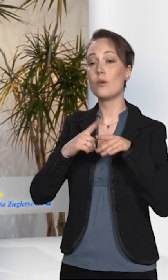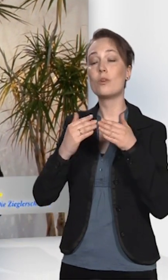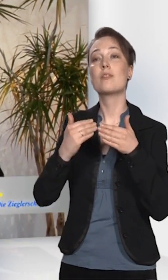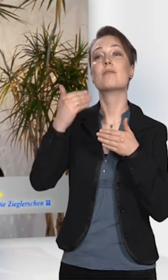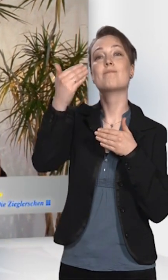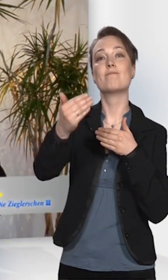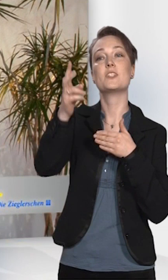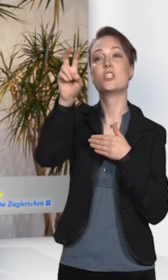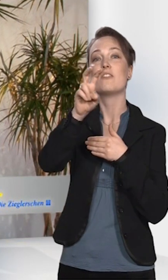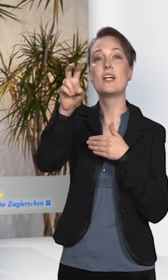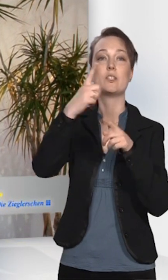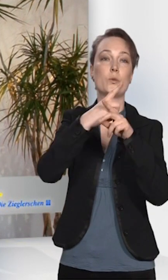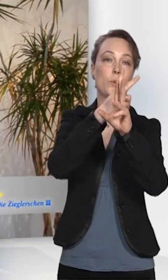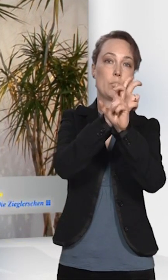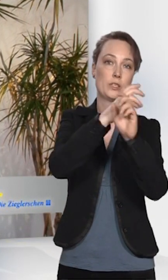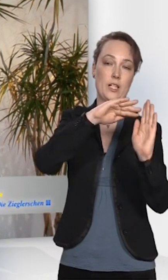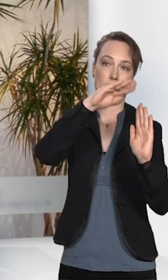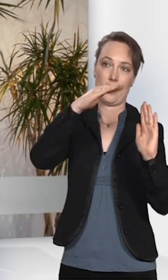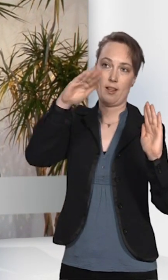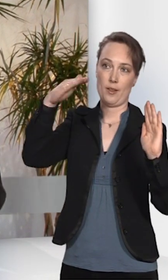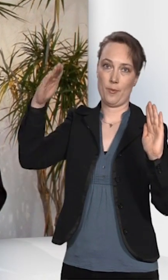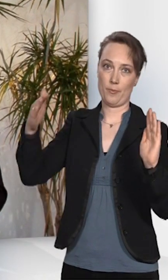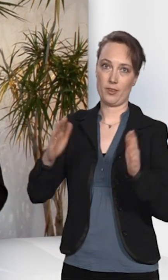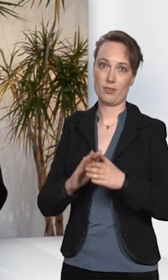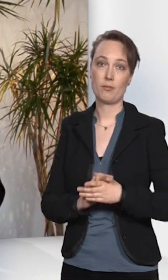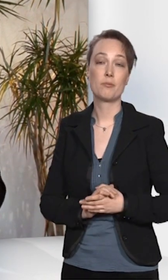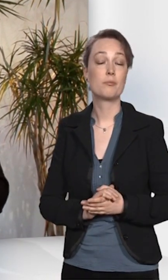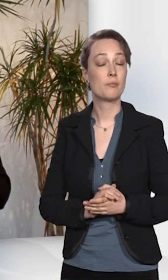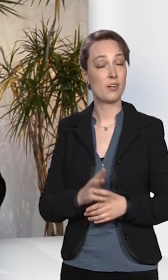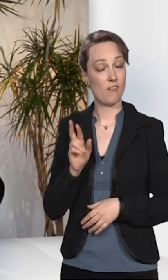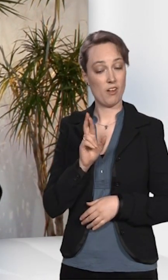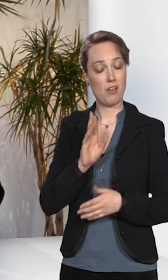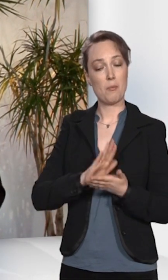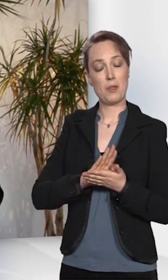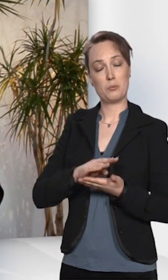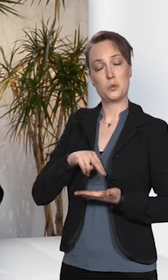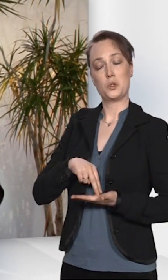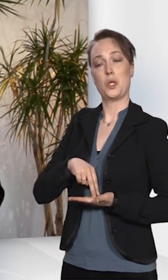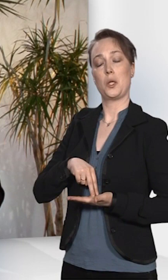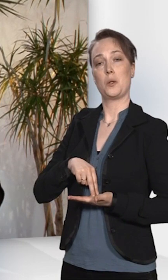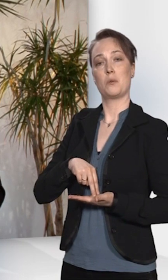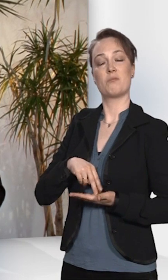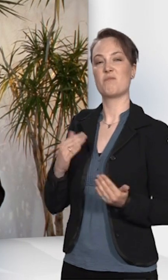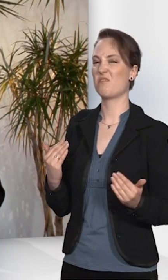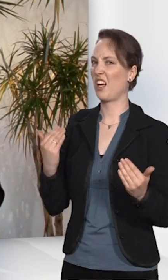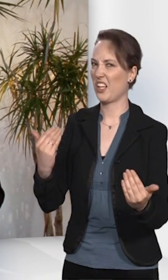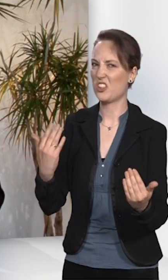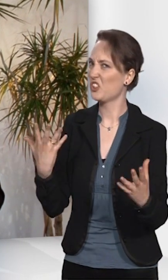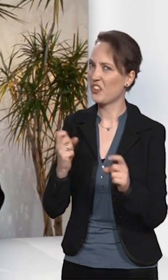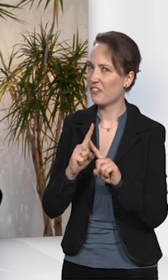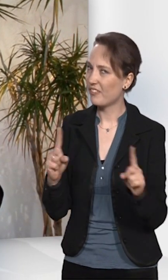und gegenüber den Schweizer und österreichischen Alpen. Wer bei sich selbst stehen bleibt, kommt nicht